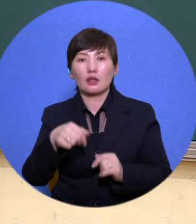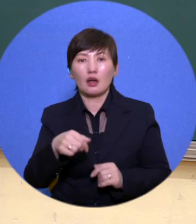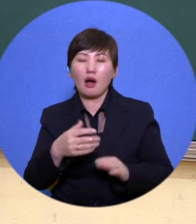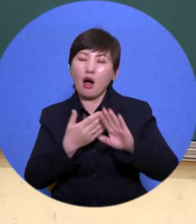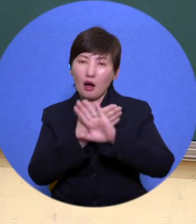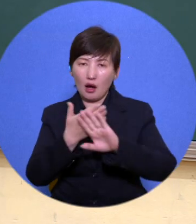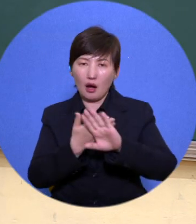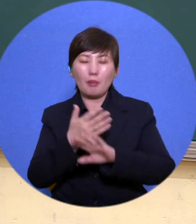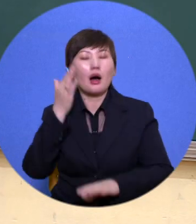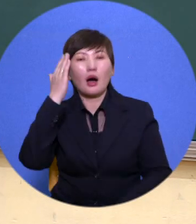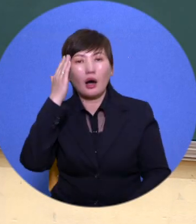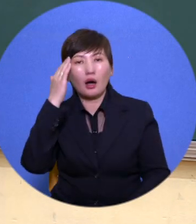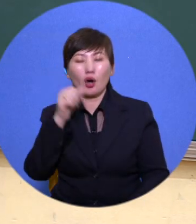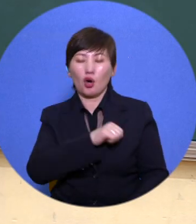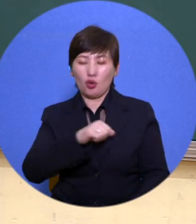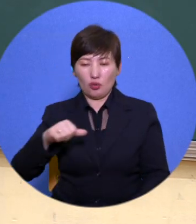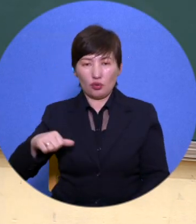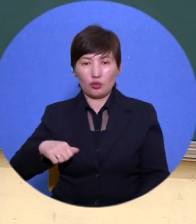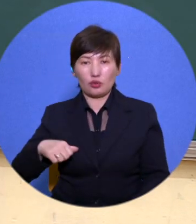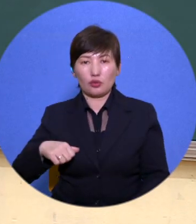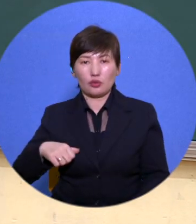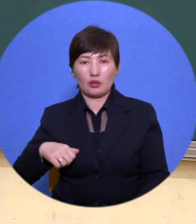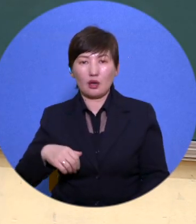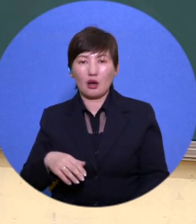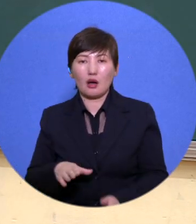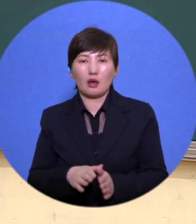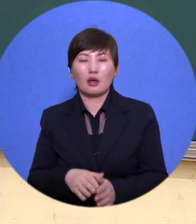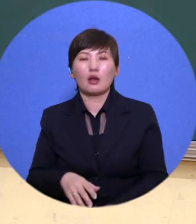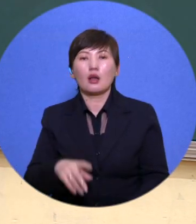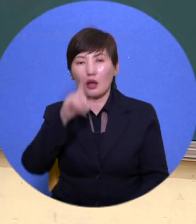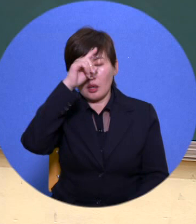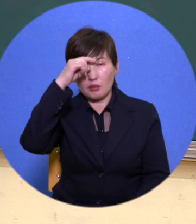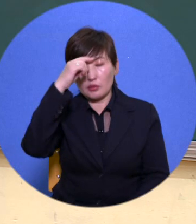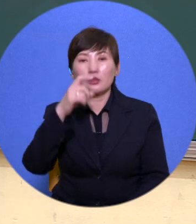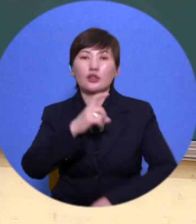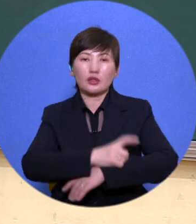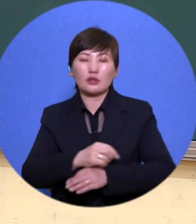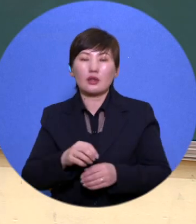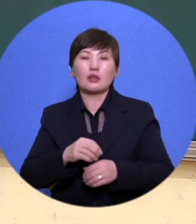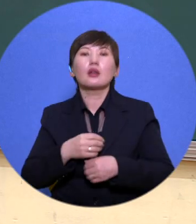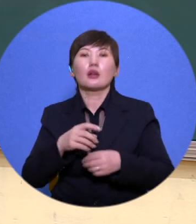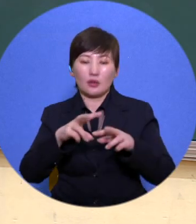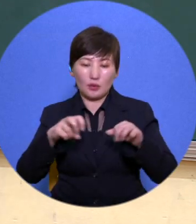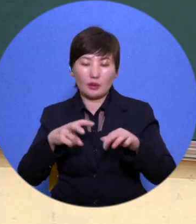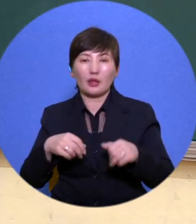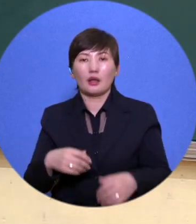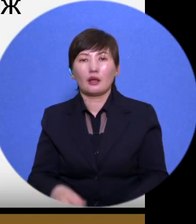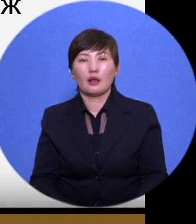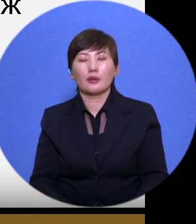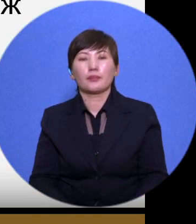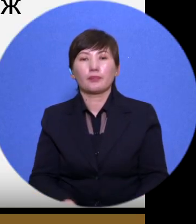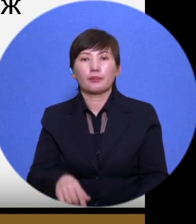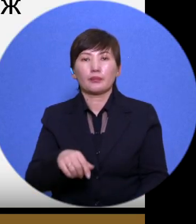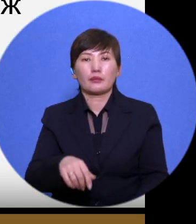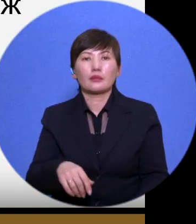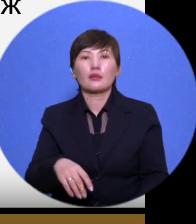сэргийлэх аргуудын та бүгд өөрсдөө эрүүл мэндийн хичээлээрээ дэлгэрүүлэн судлаарай. За багш нь өнөөдрийнхөө даалгавраар